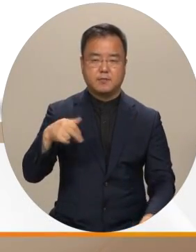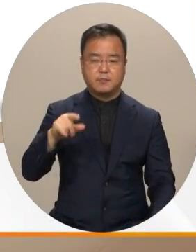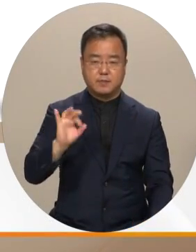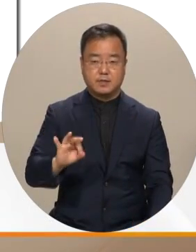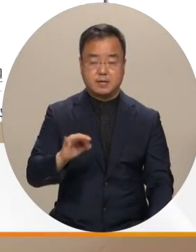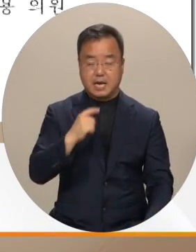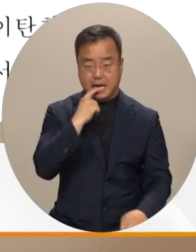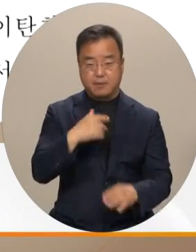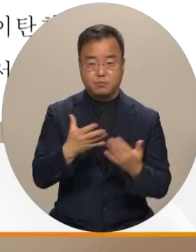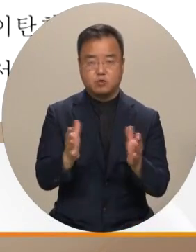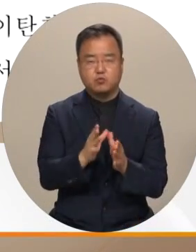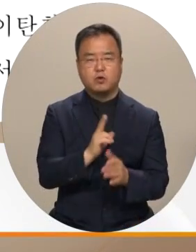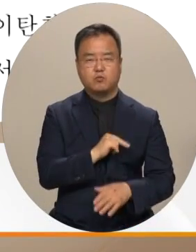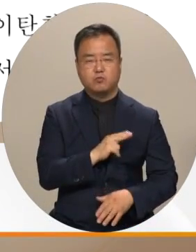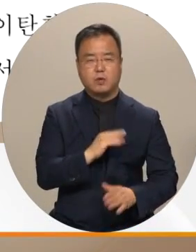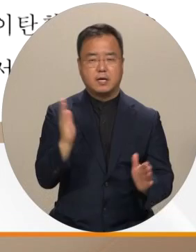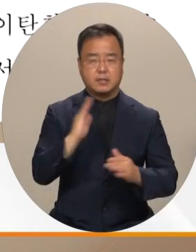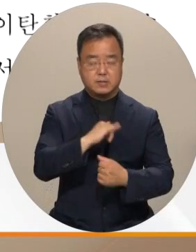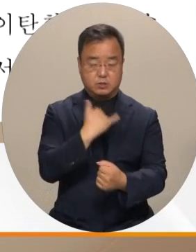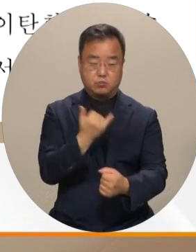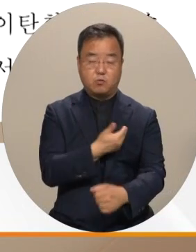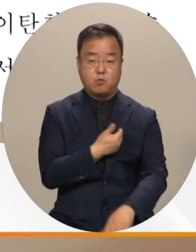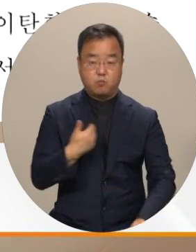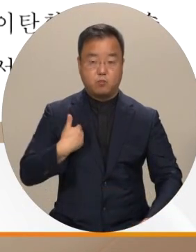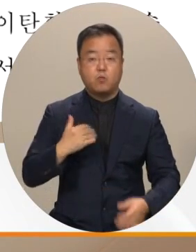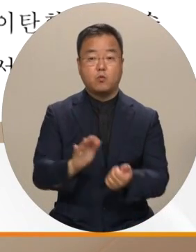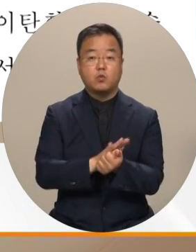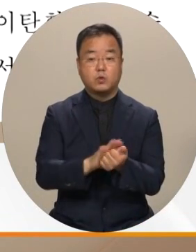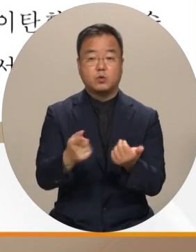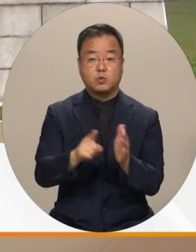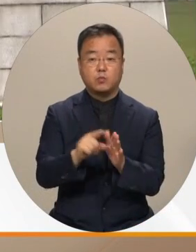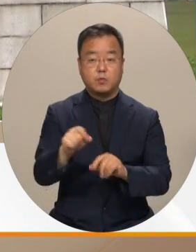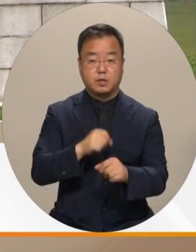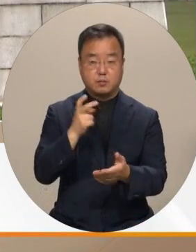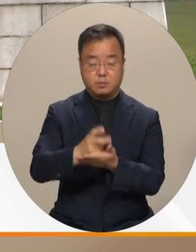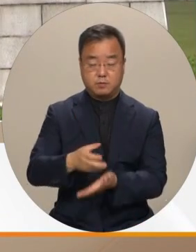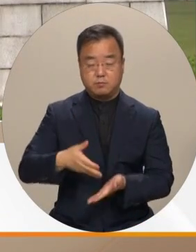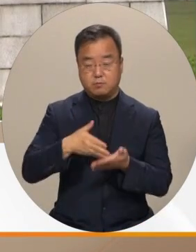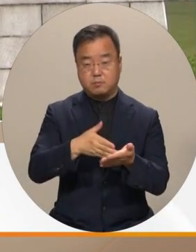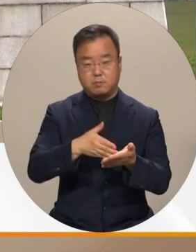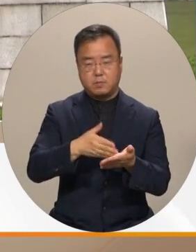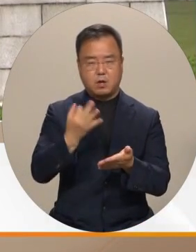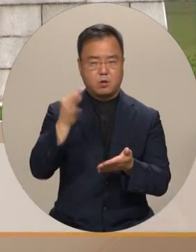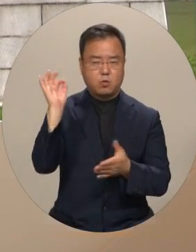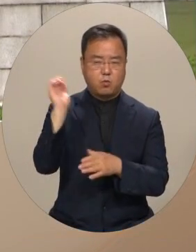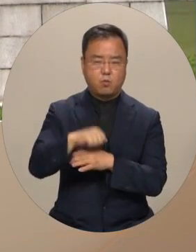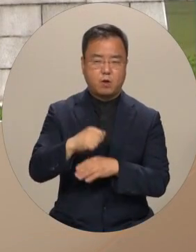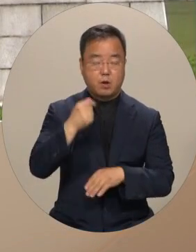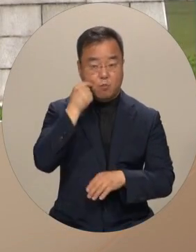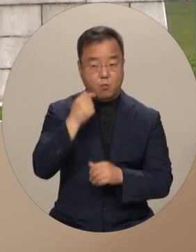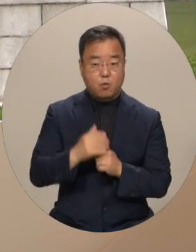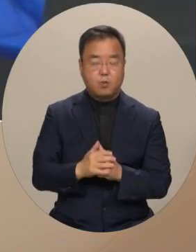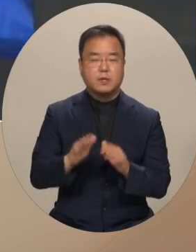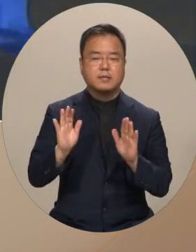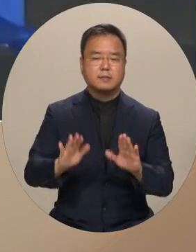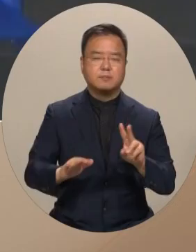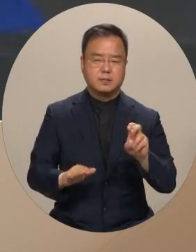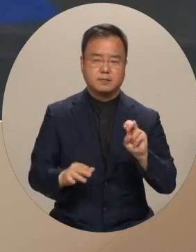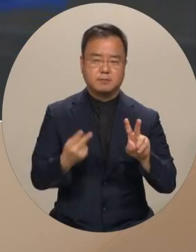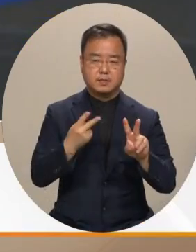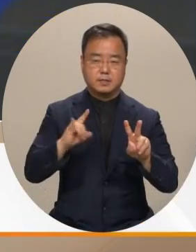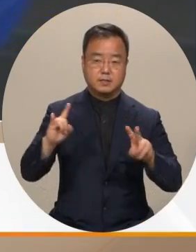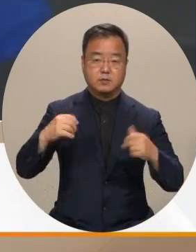의원이 학생 인권 보장을 위한 특별 법안을 발휘했지만 통과되지는 못했는데요 이번 22대